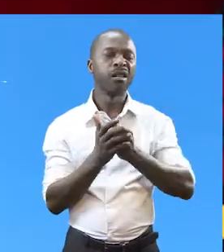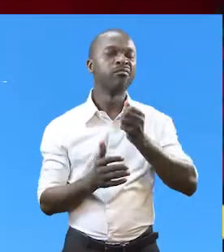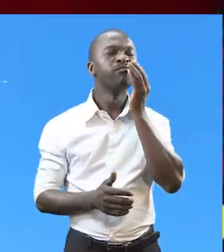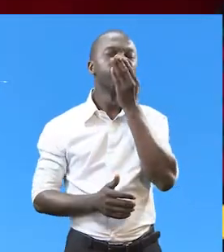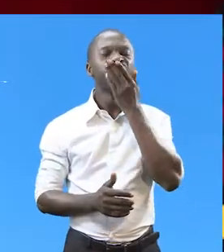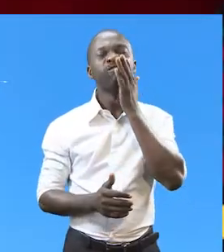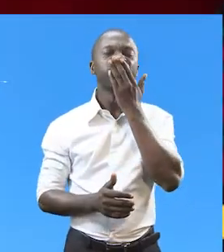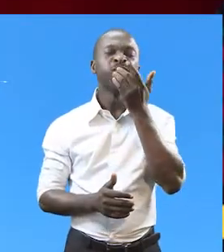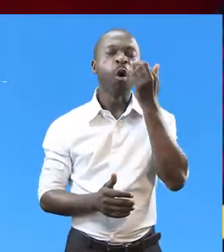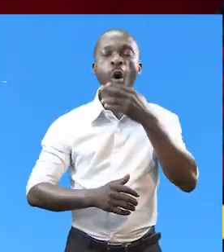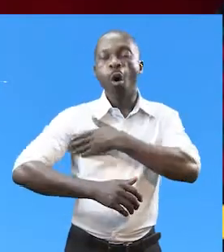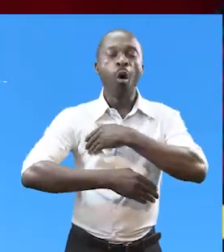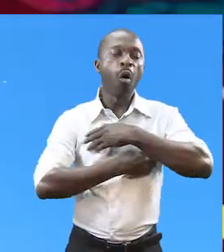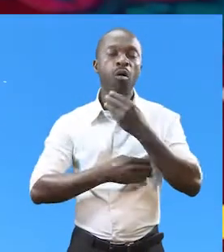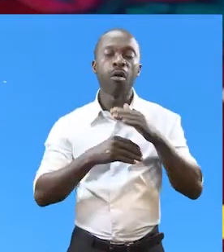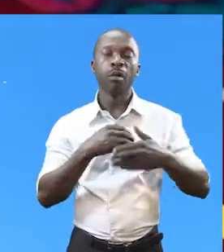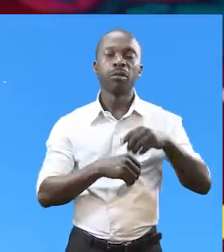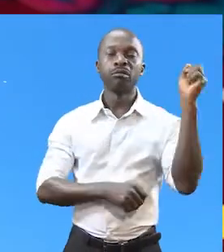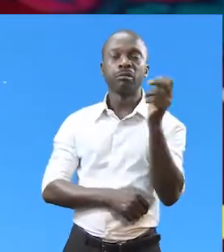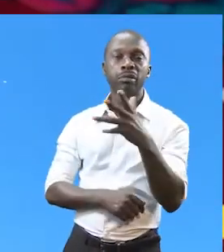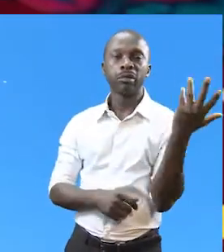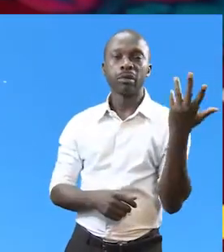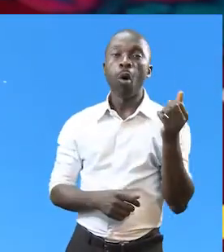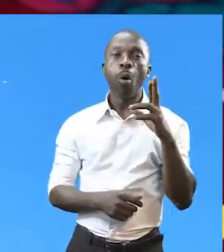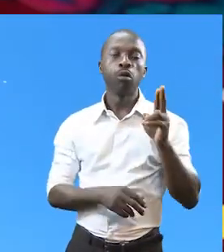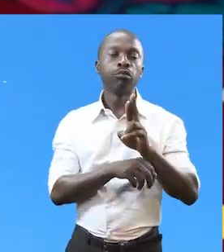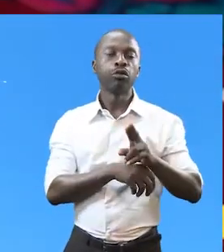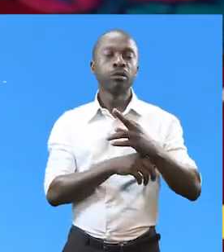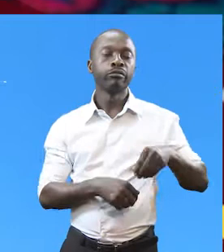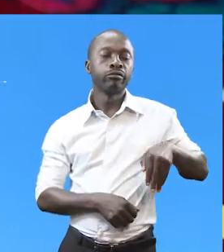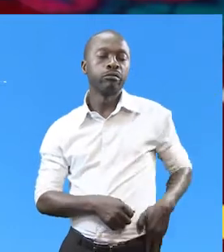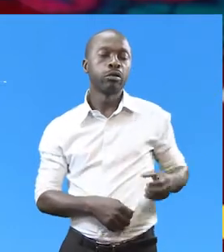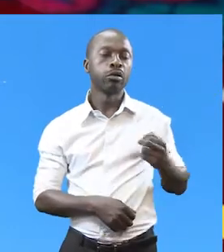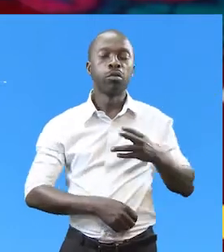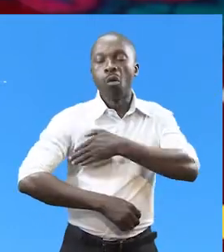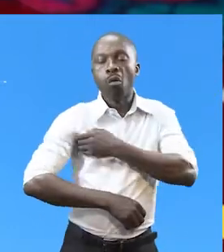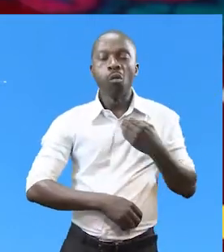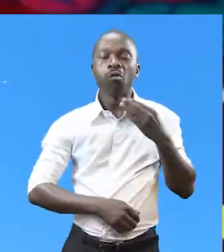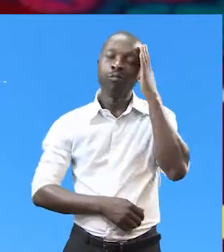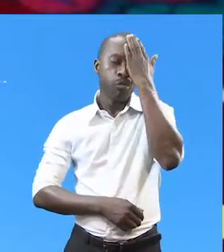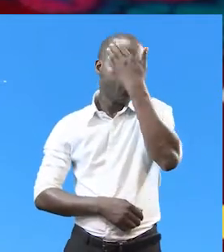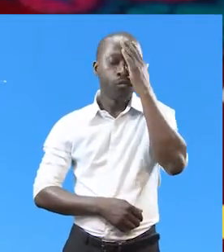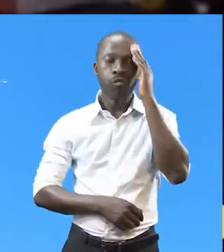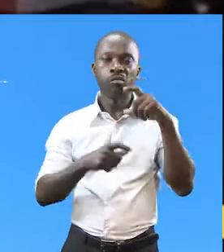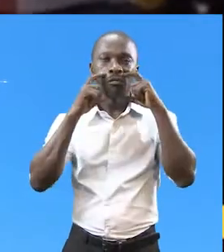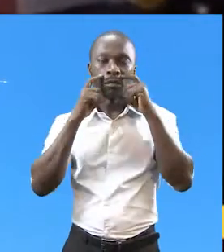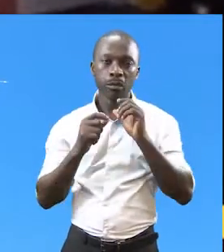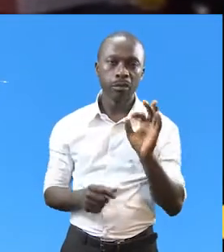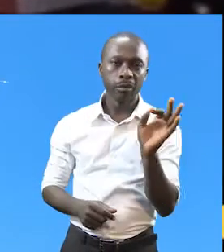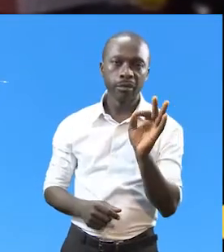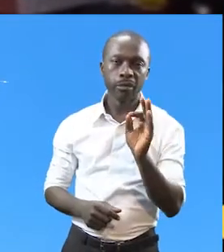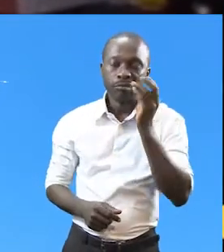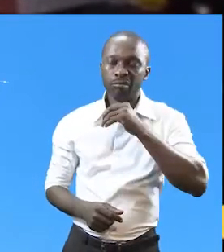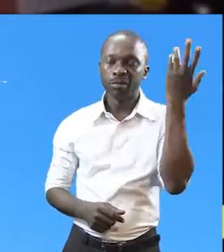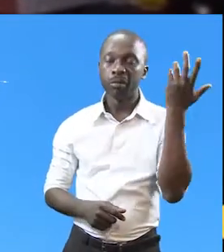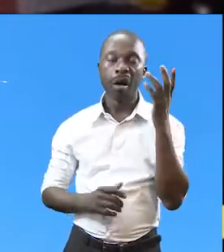veulent. Ils les plient, les mettent dans la poche, les remettent pour les réutiliser. Une situation fort préoccupante qui laisse croire